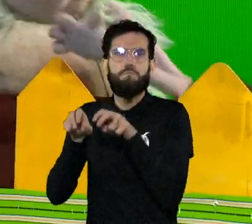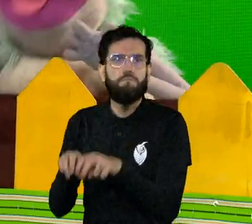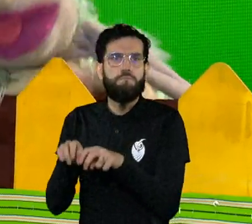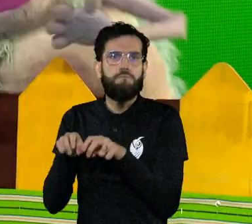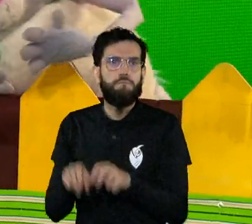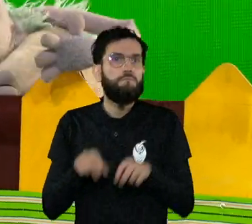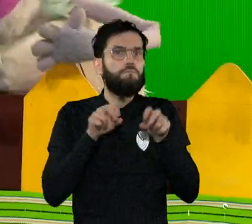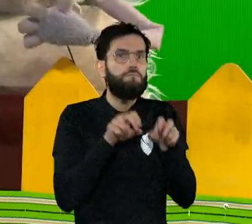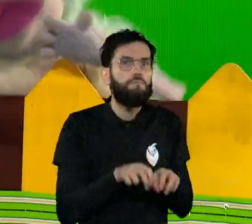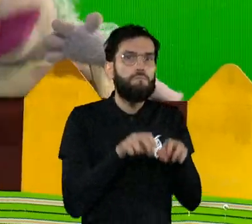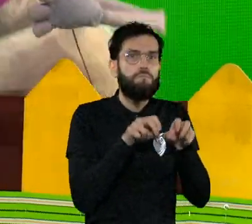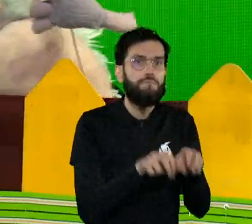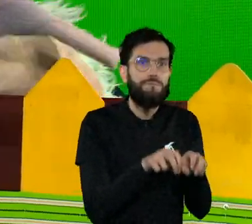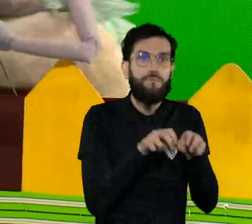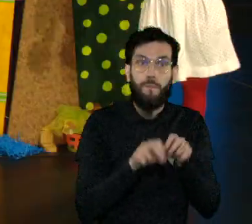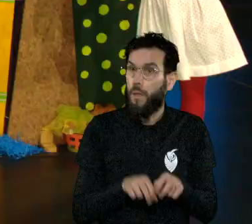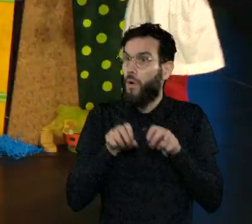lesa.